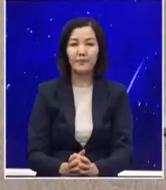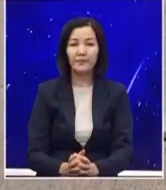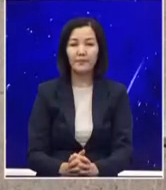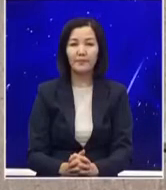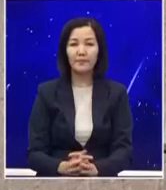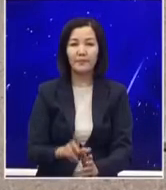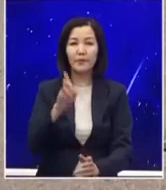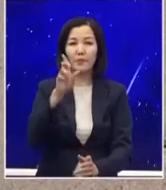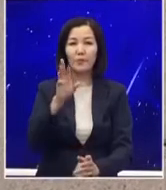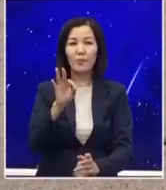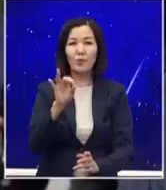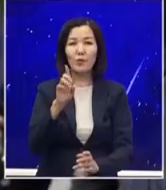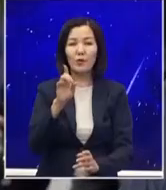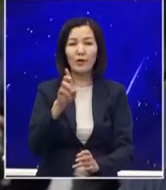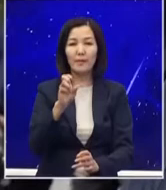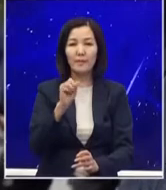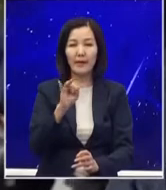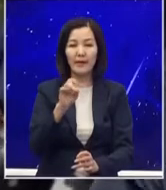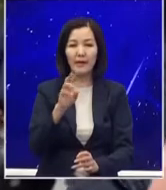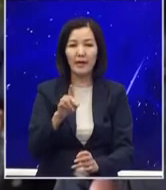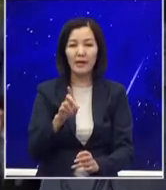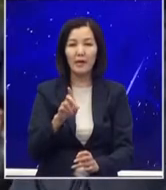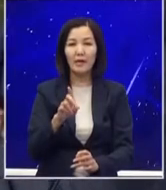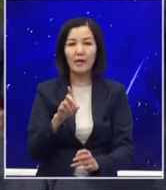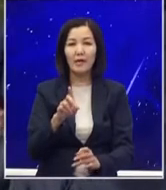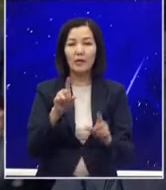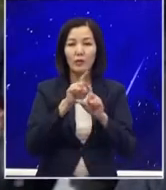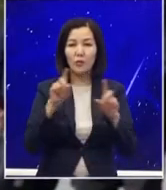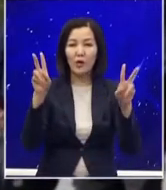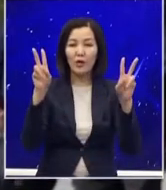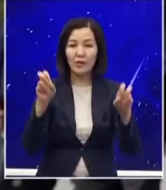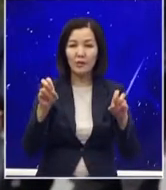Бөрі байрақ, жау қашаптым, бөрі байлап деген келеді ұлдай.